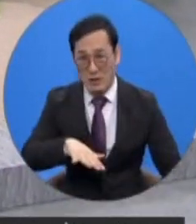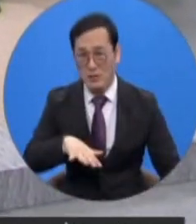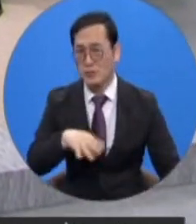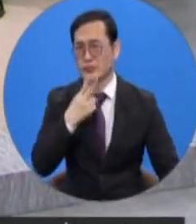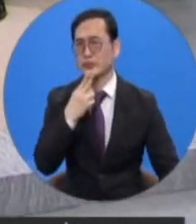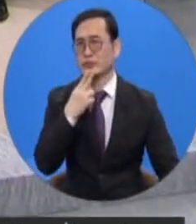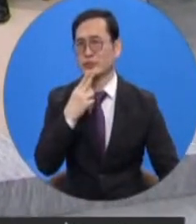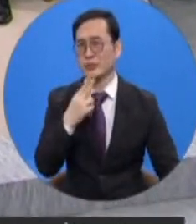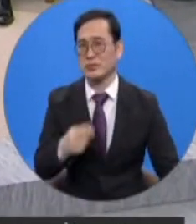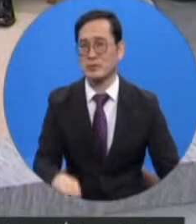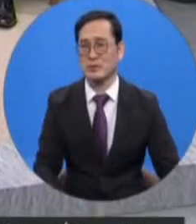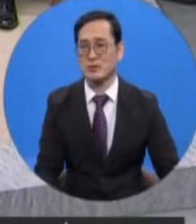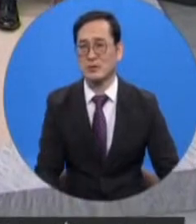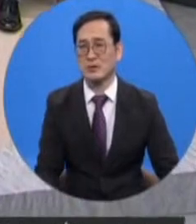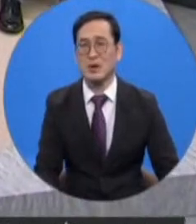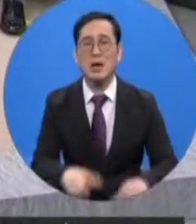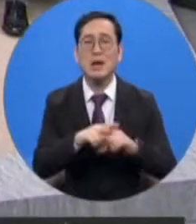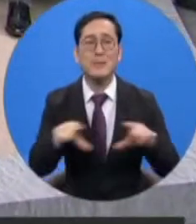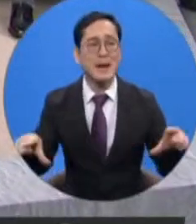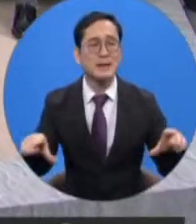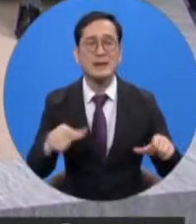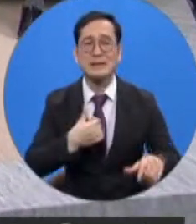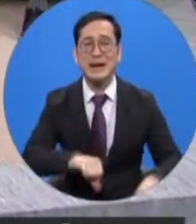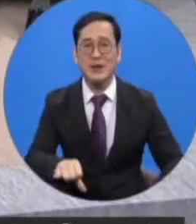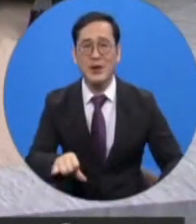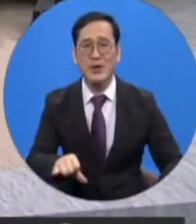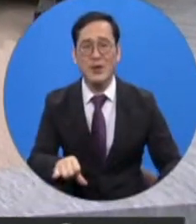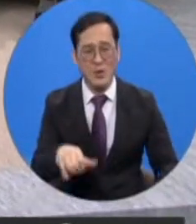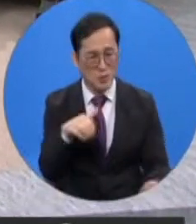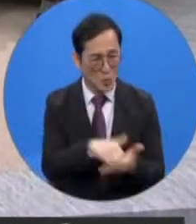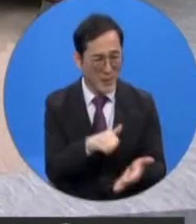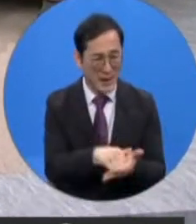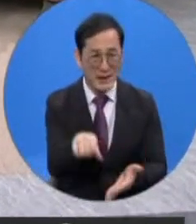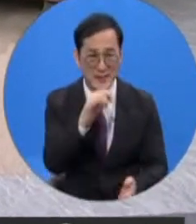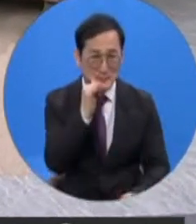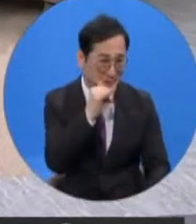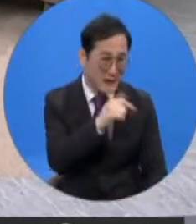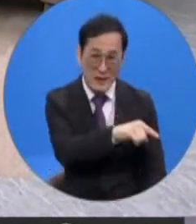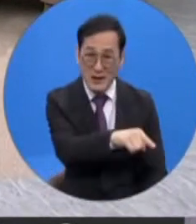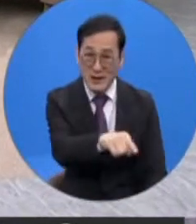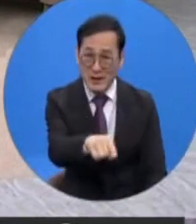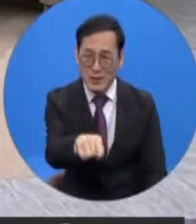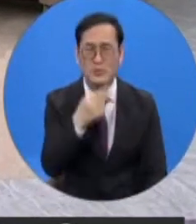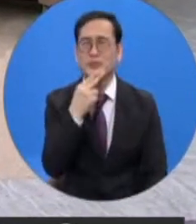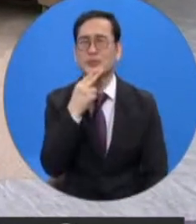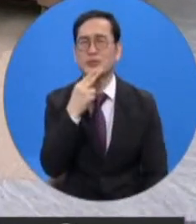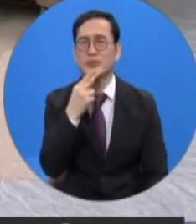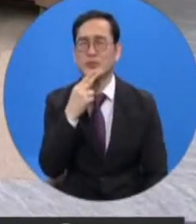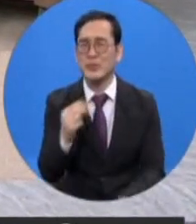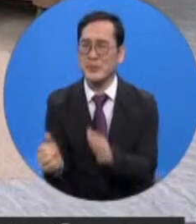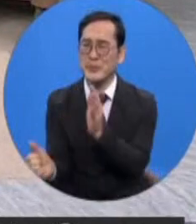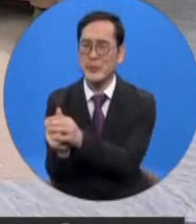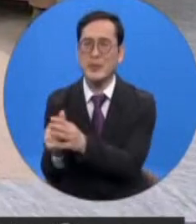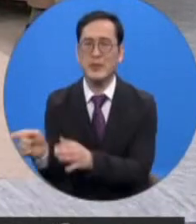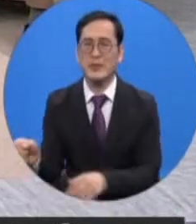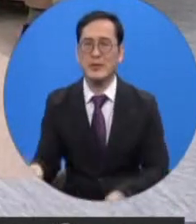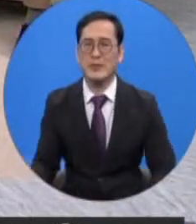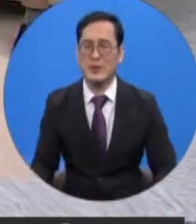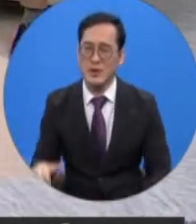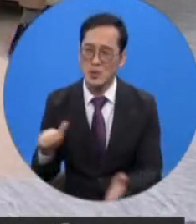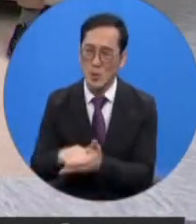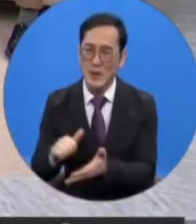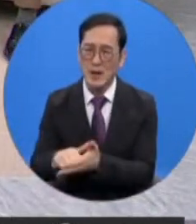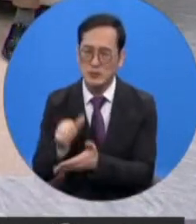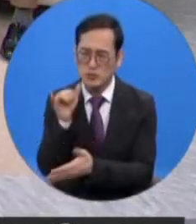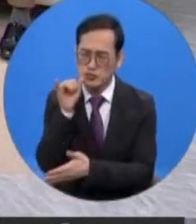글들은 일반적인 자녀들의 일탈의 범위를 넘어서는 범죄의 영역을 오가는 글이기